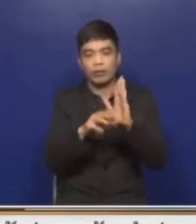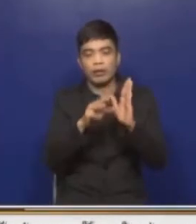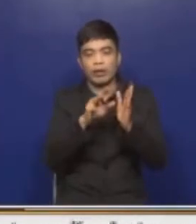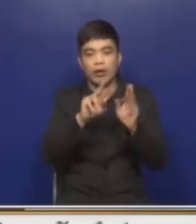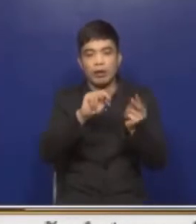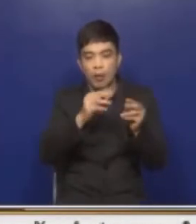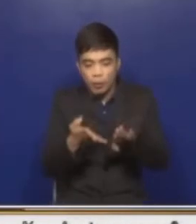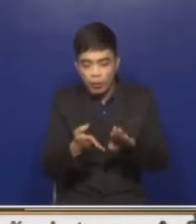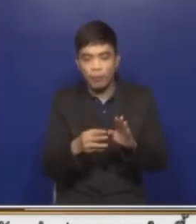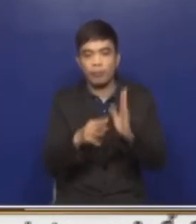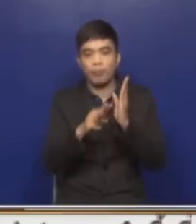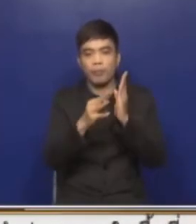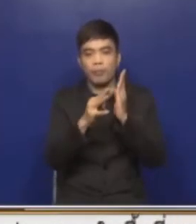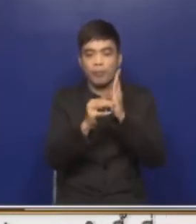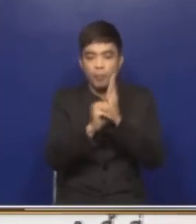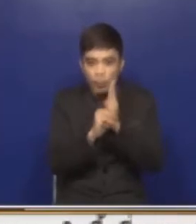หนองคายอุดรธานี